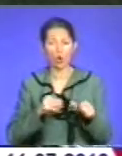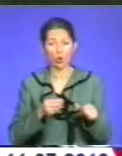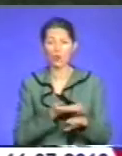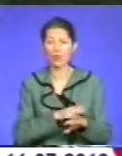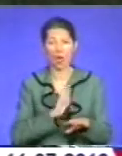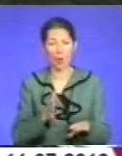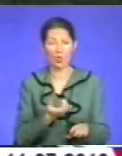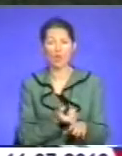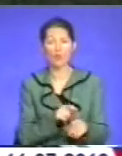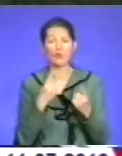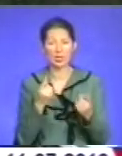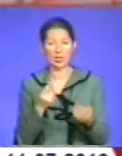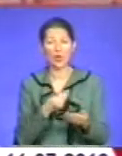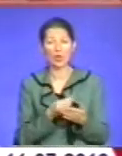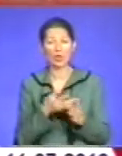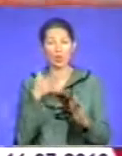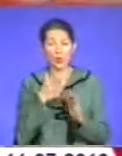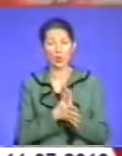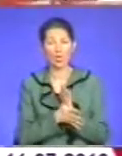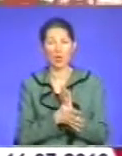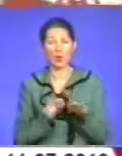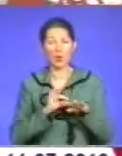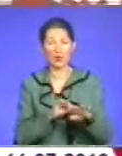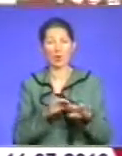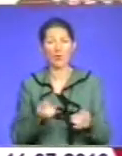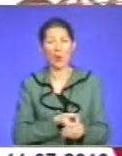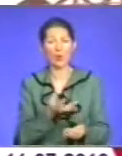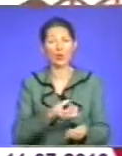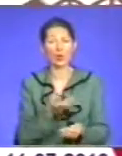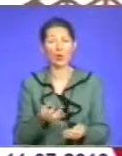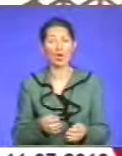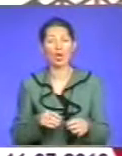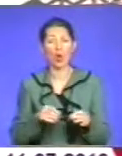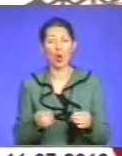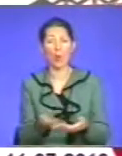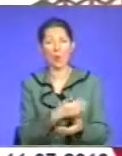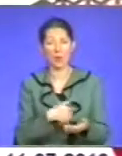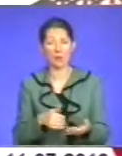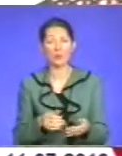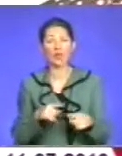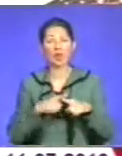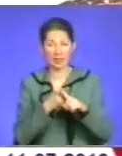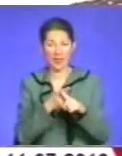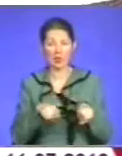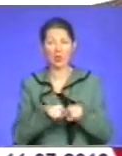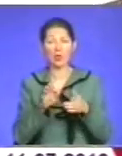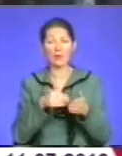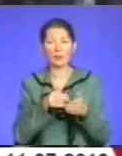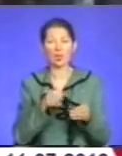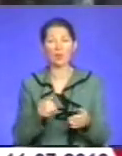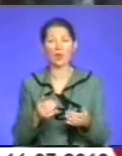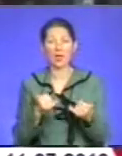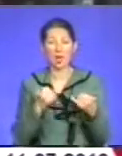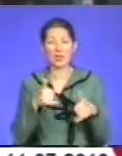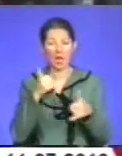потрачені на проведення посівної кампанії. Технікою та пальномастильними засобами на період збирання врожаю область забезпечена.